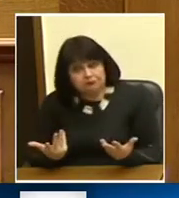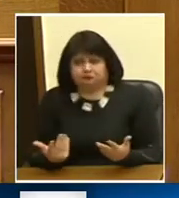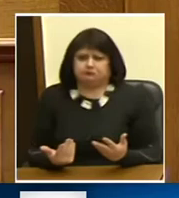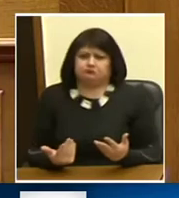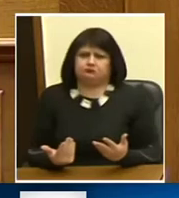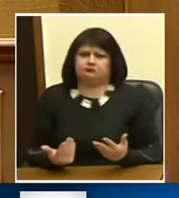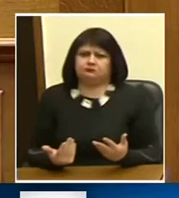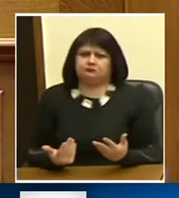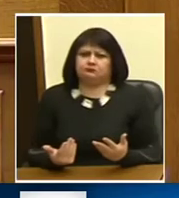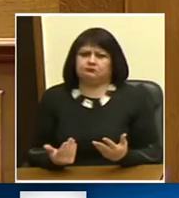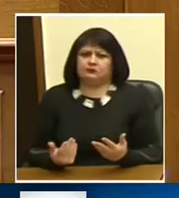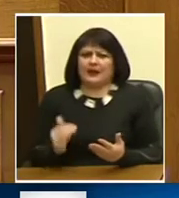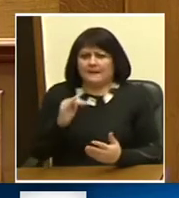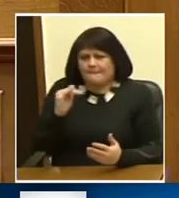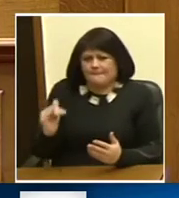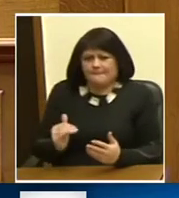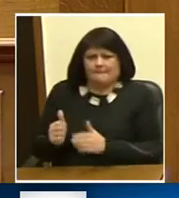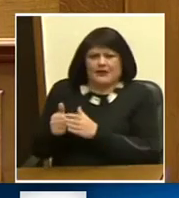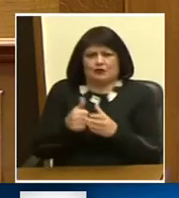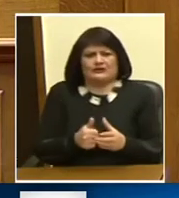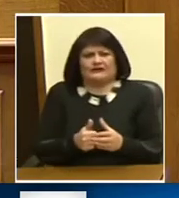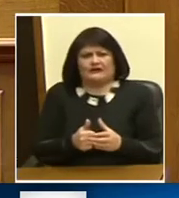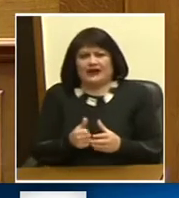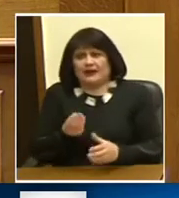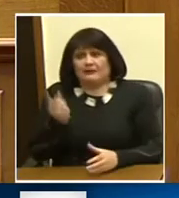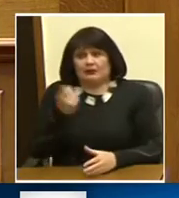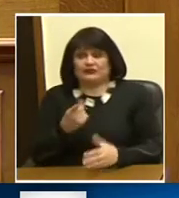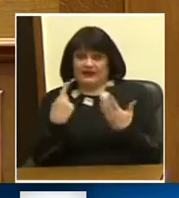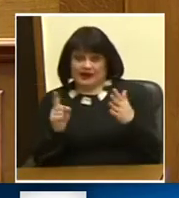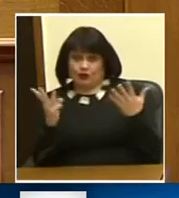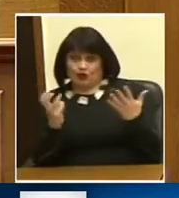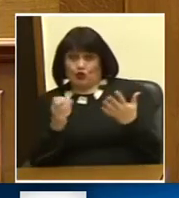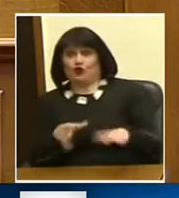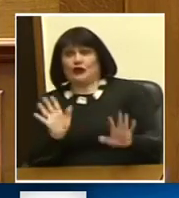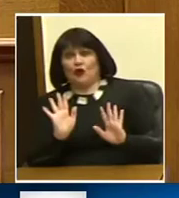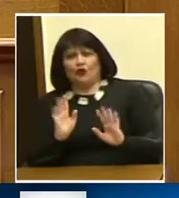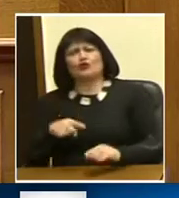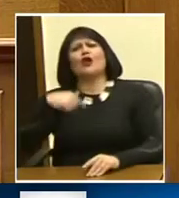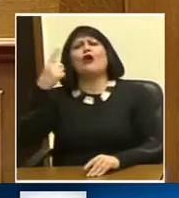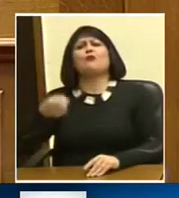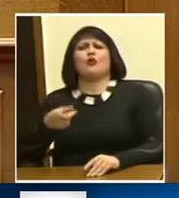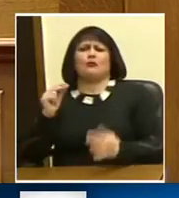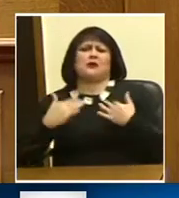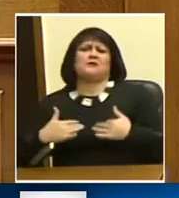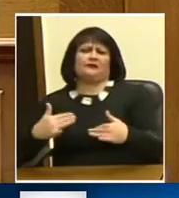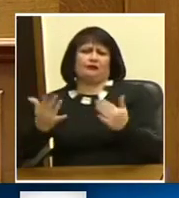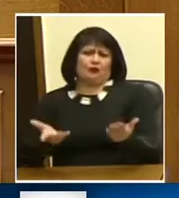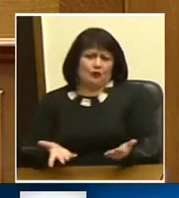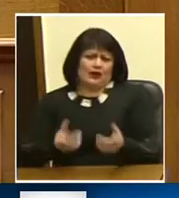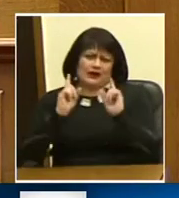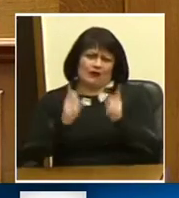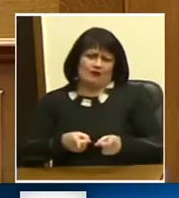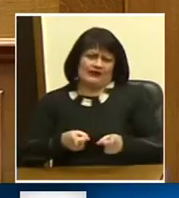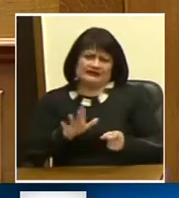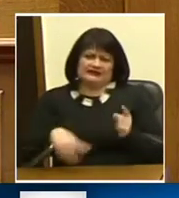καμία πλειοψηφία, ψήφιση με 180 ψήφους και θα πάμε στην επόμενη αναθεωρητική βουλή για να κρίνει ο